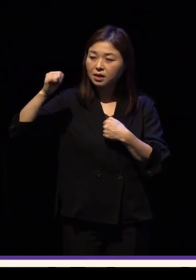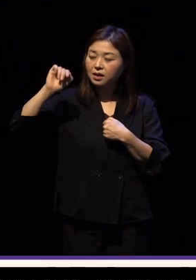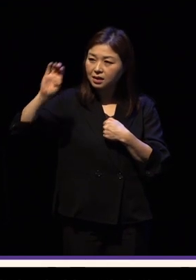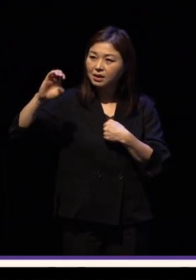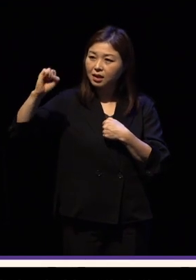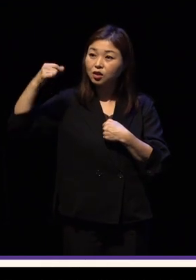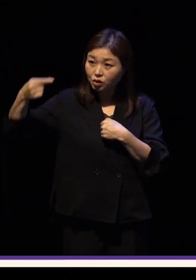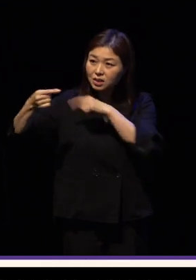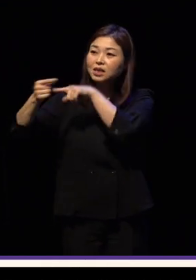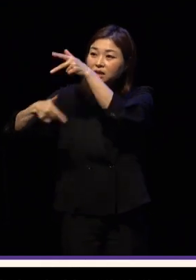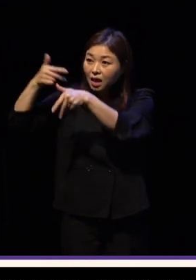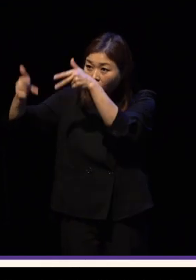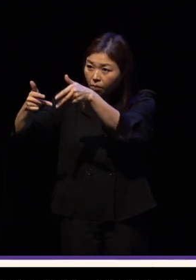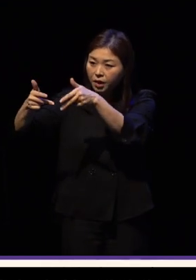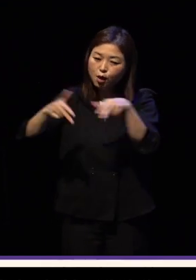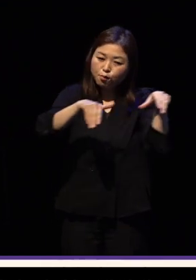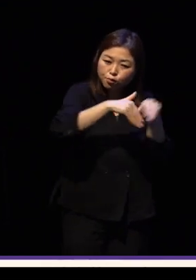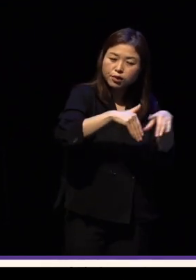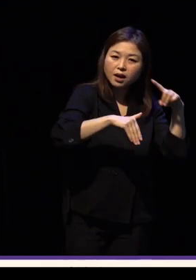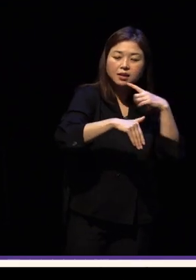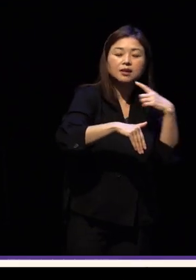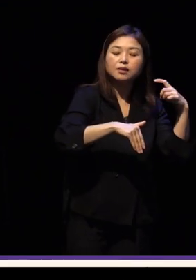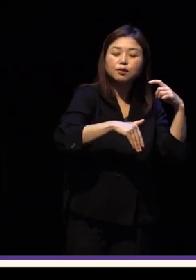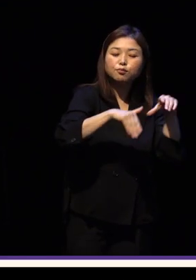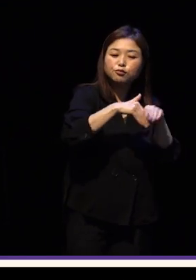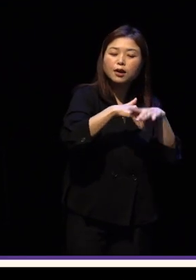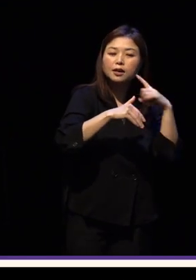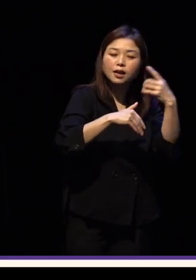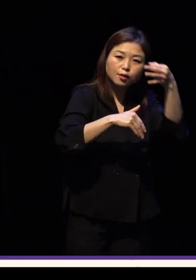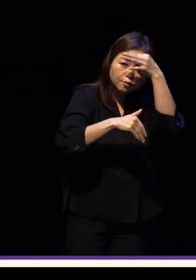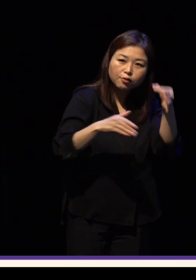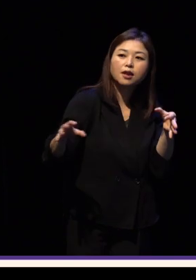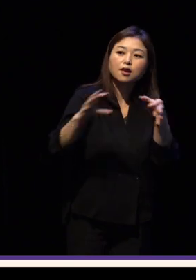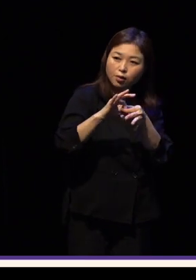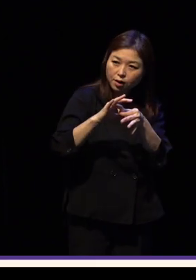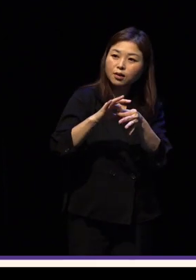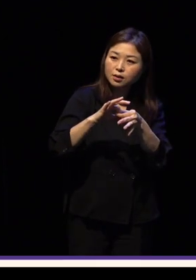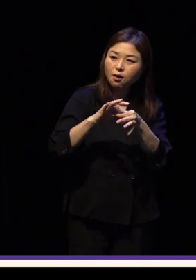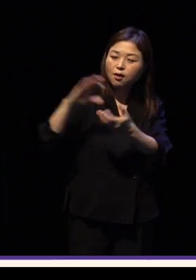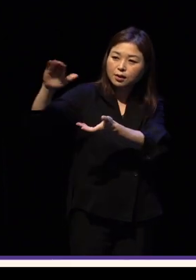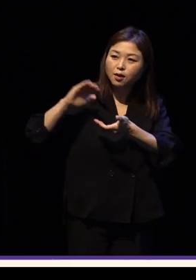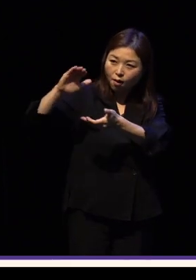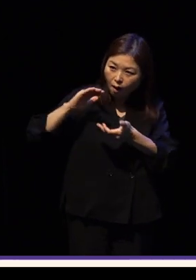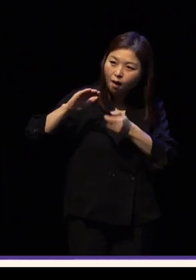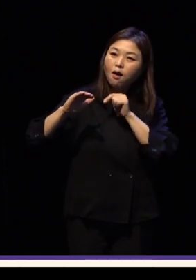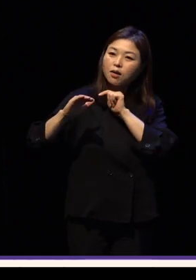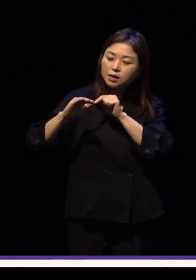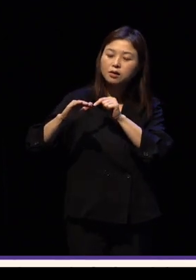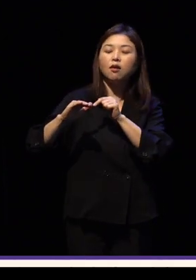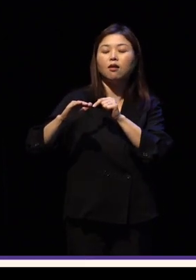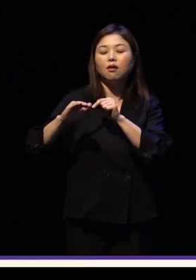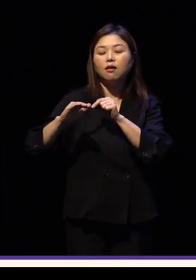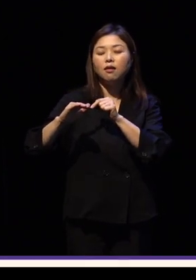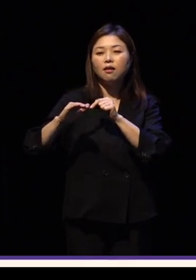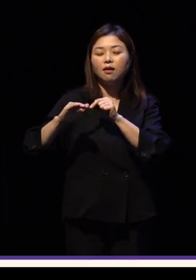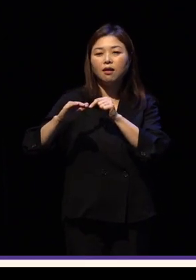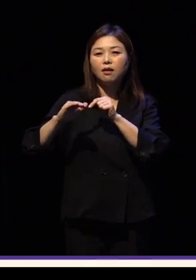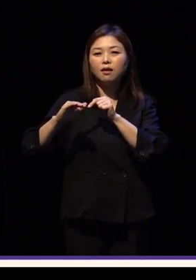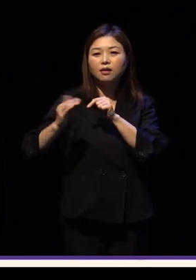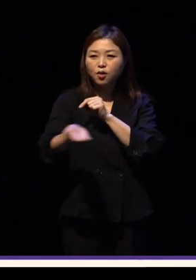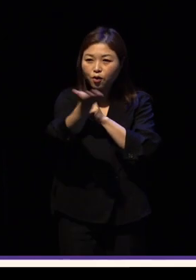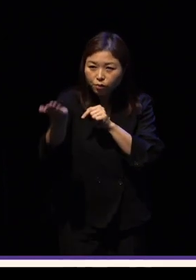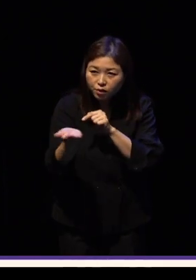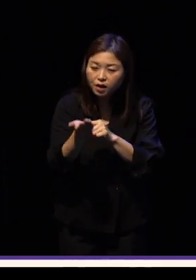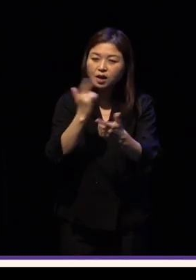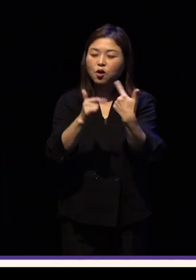끌어오는 이런 작업을 통해서 사회적 후원을 많이 받을 수 있어서 여러분들이 보다 더